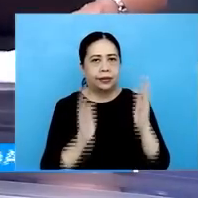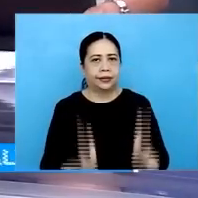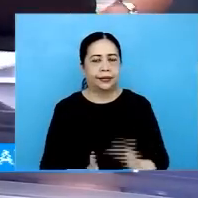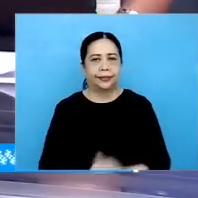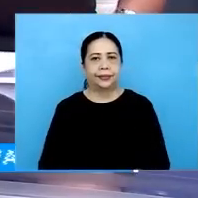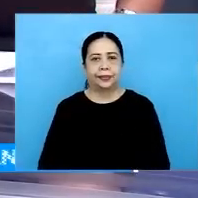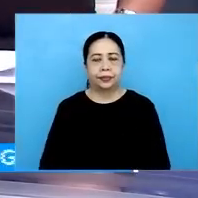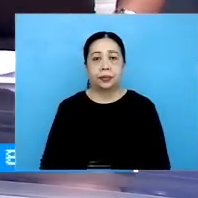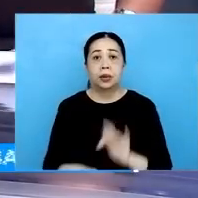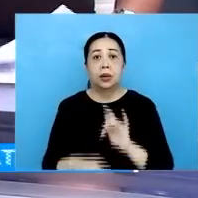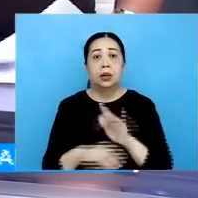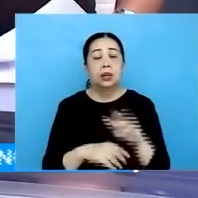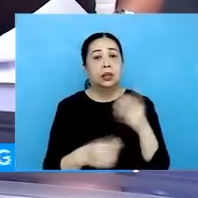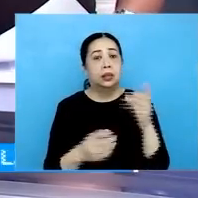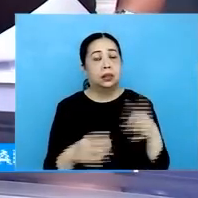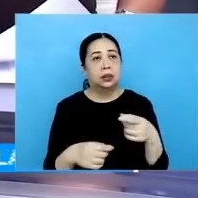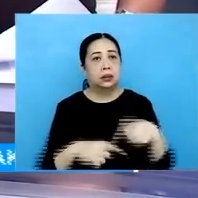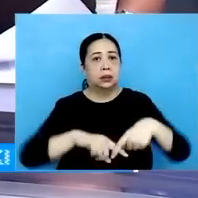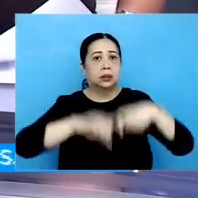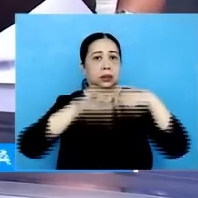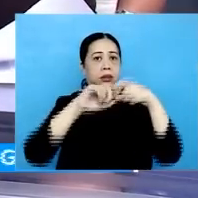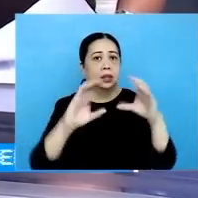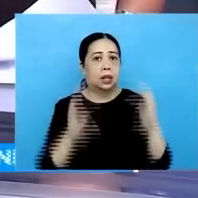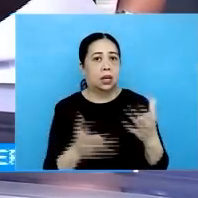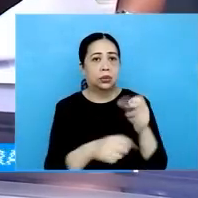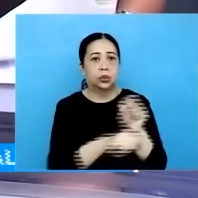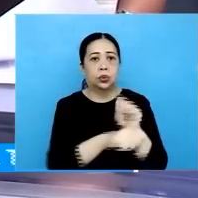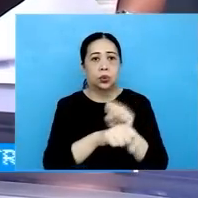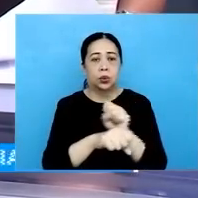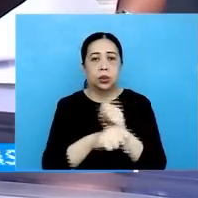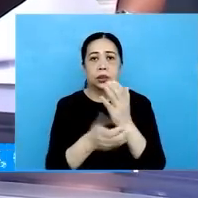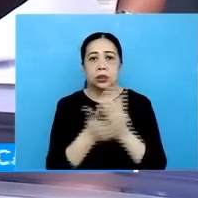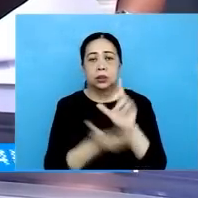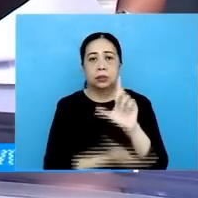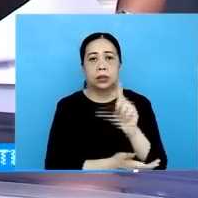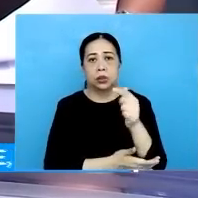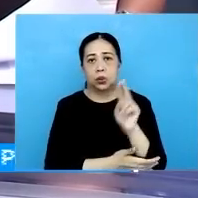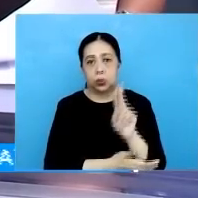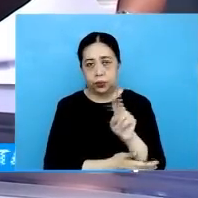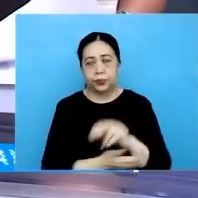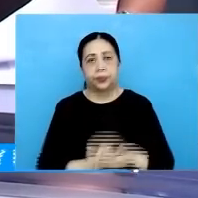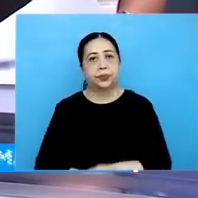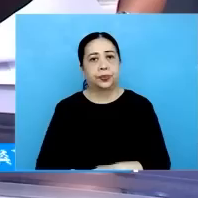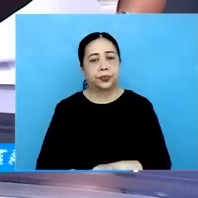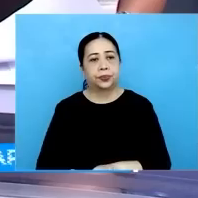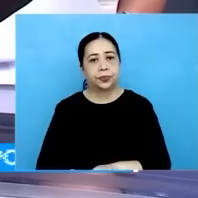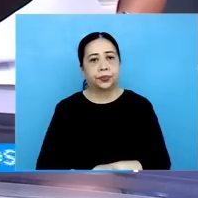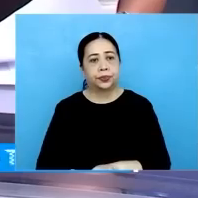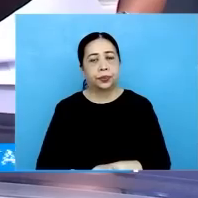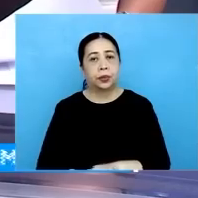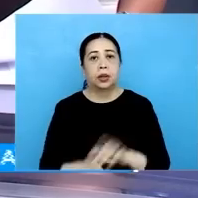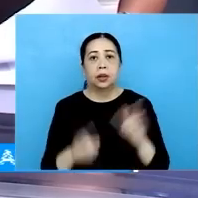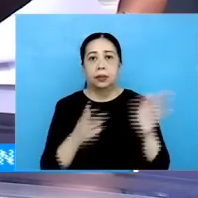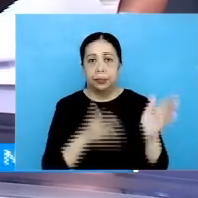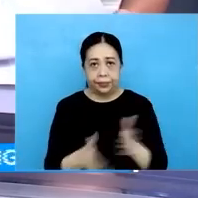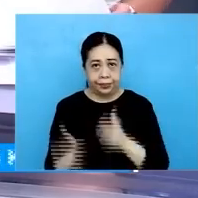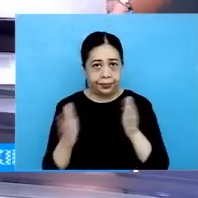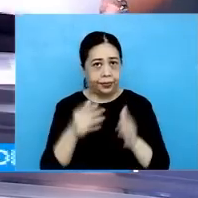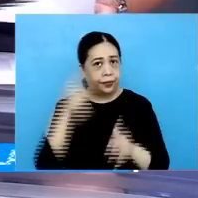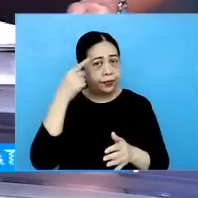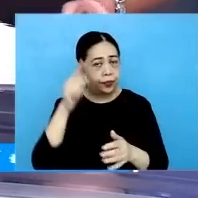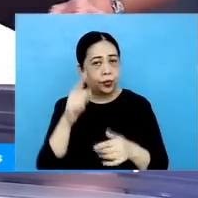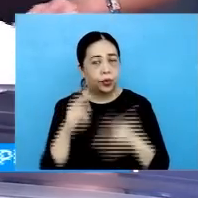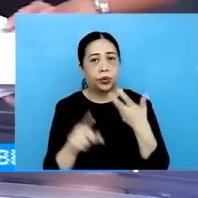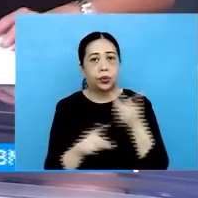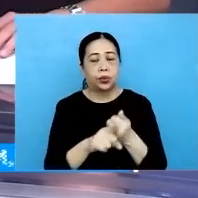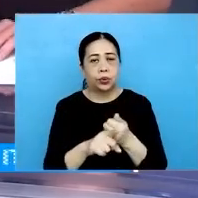nang nagdeklara ng suspensyon ng klase at trabaho ang ilang lokal na pamahalaan. Bilang paghanda pa rin yan sa pahagupit ng